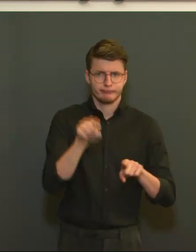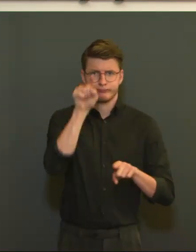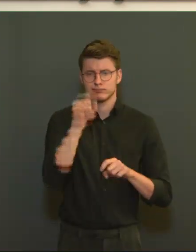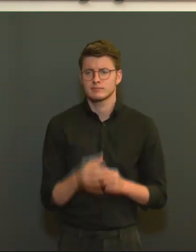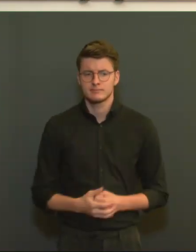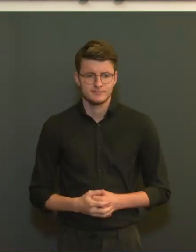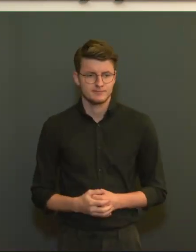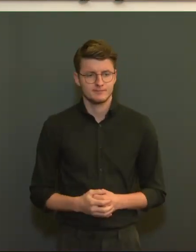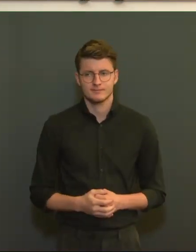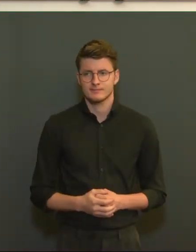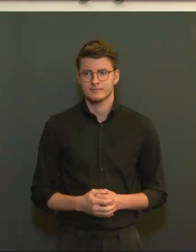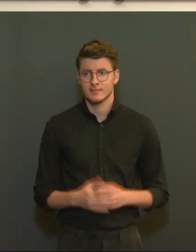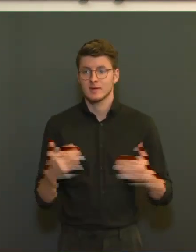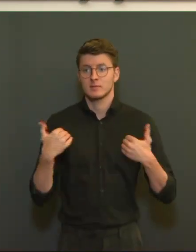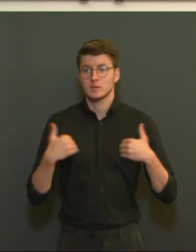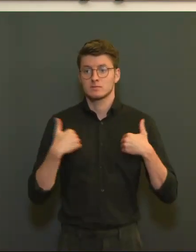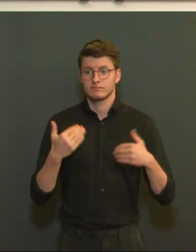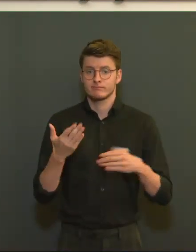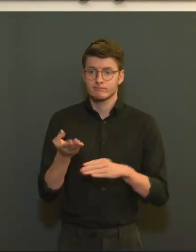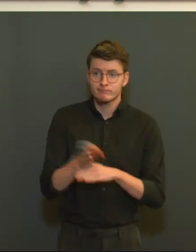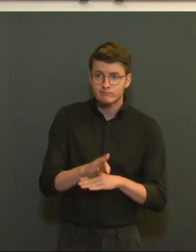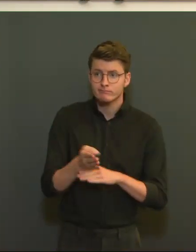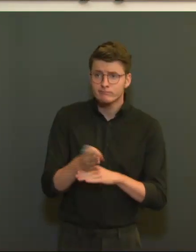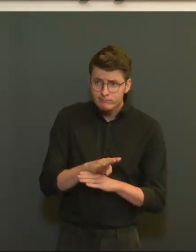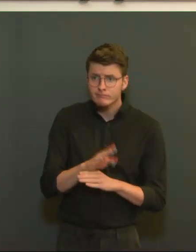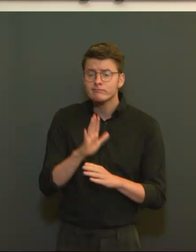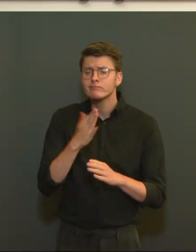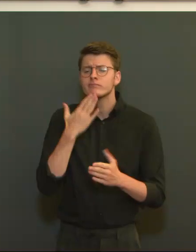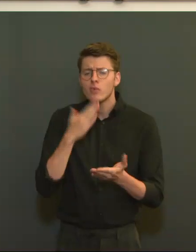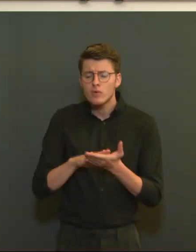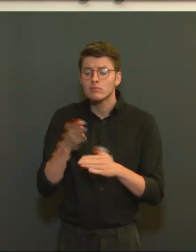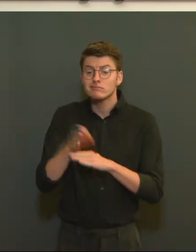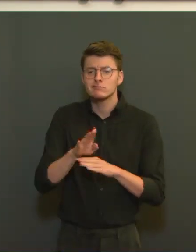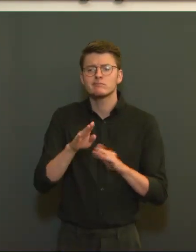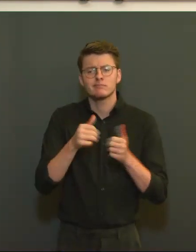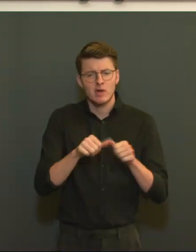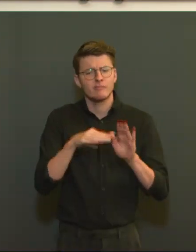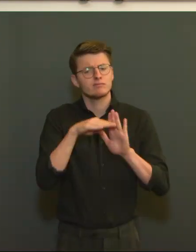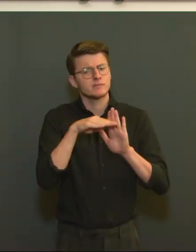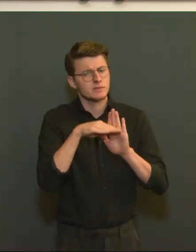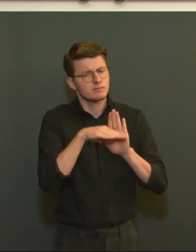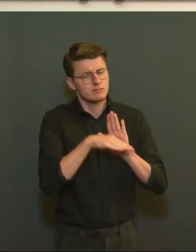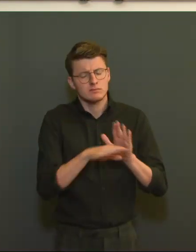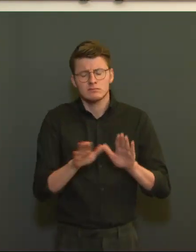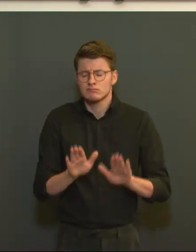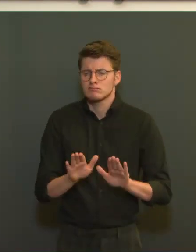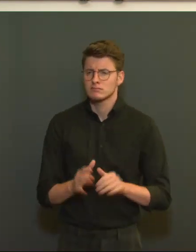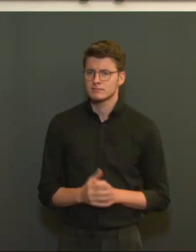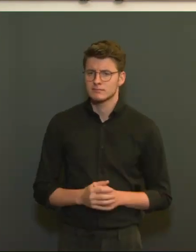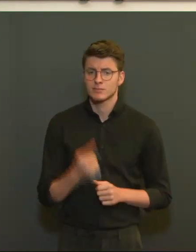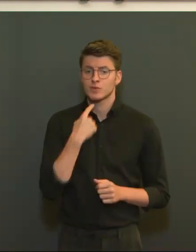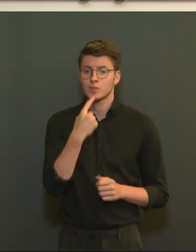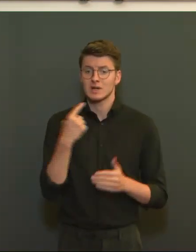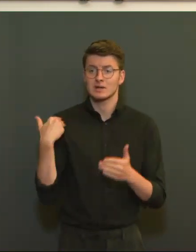De sterftecijfers blijven gelukkig voorlopig nog in dalende lijn. De afgelopen week vielen er gemiddeld